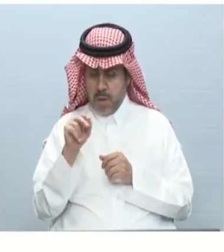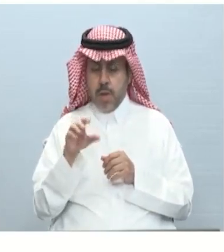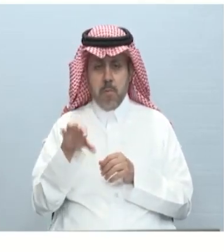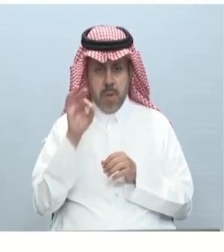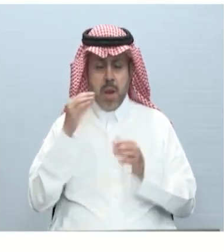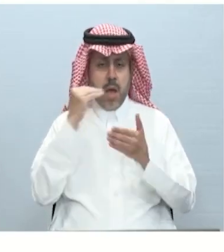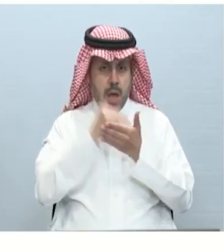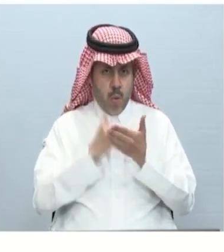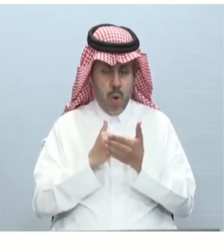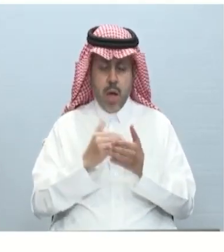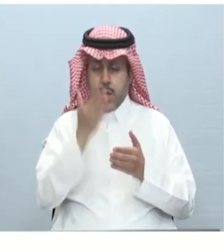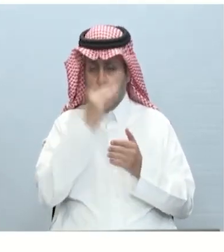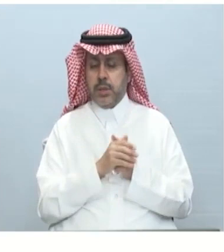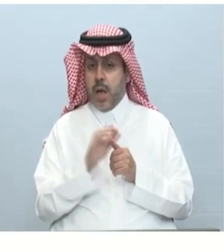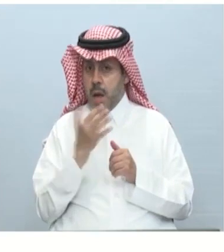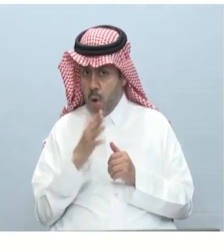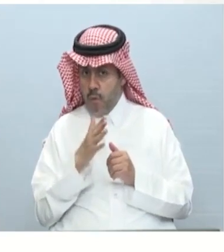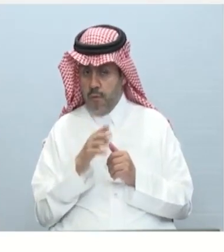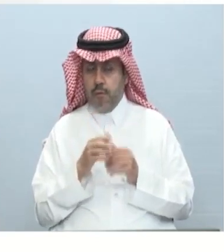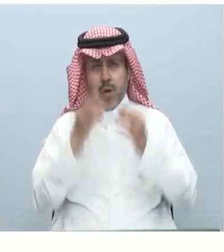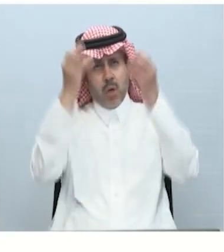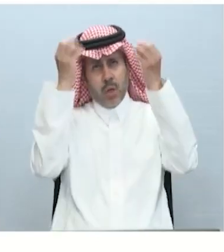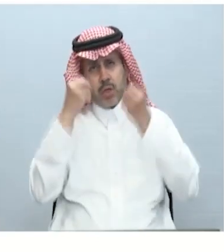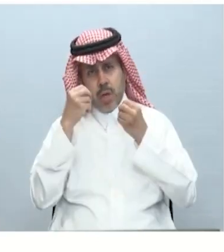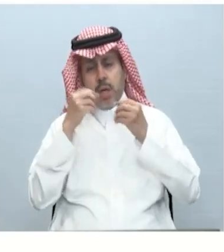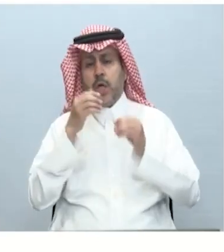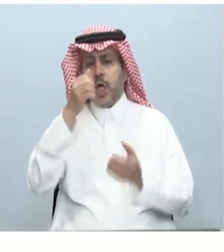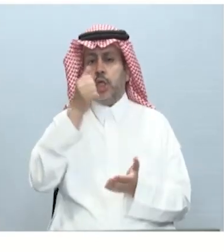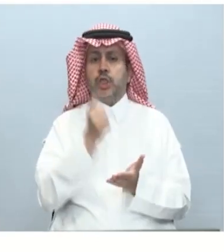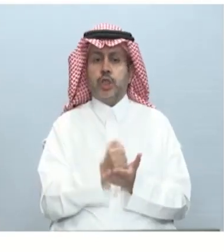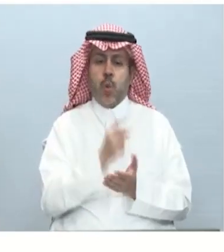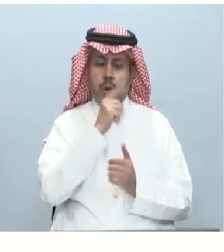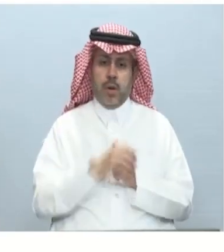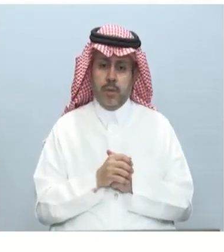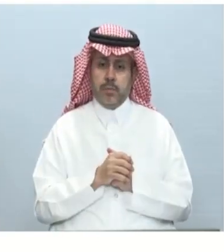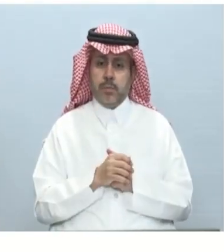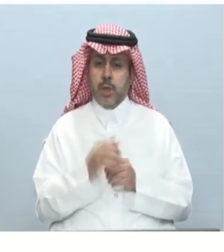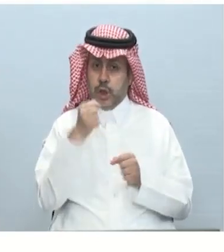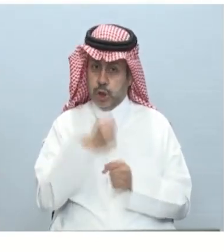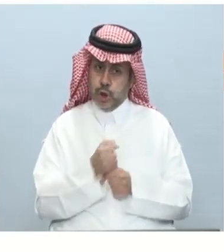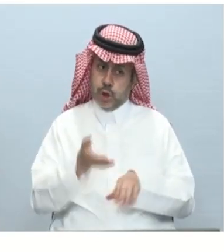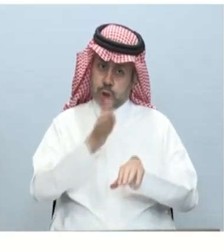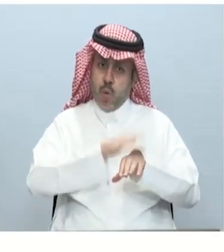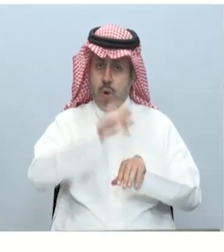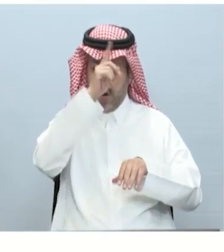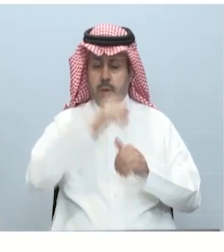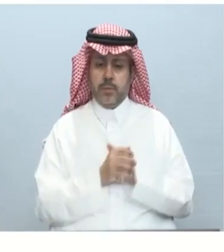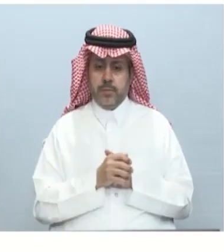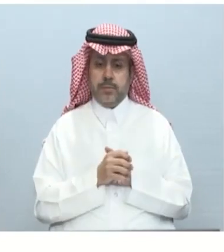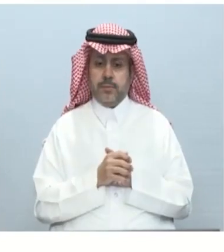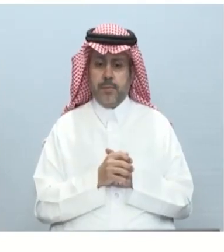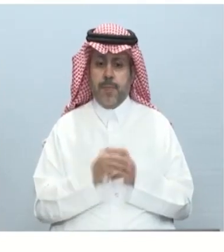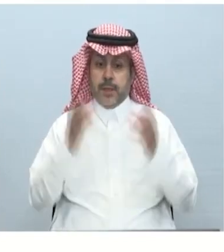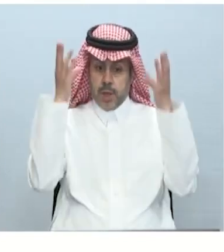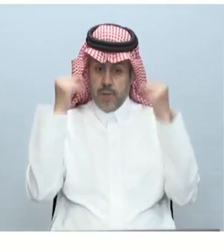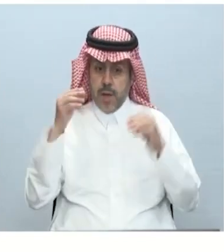التوكل ما اهدافنا لهذا الدرس باذن الله الهدف الاول ان يتعرف الطالب على بعض انواع من العباده وكذلك